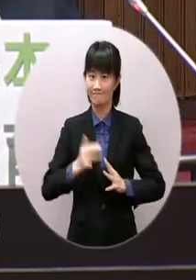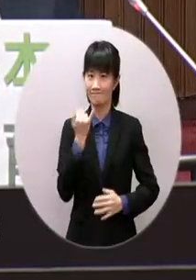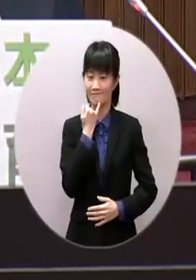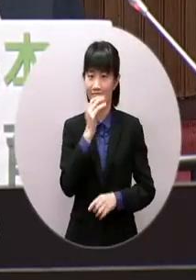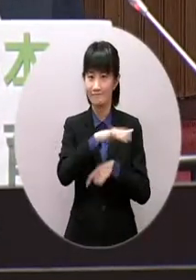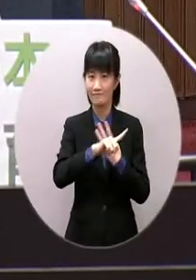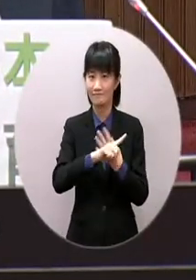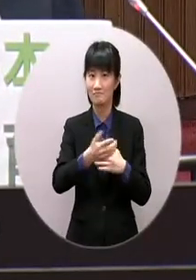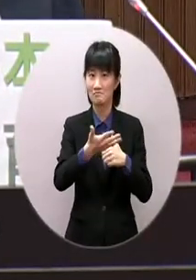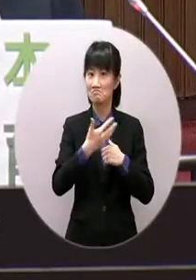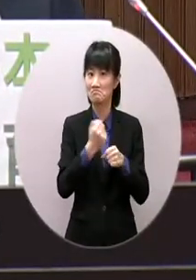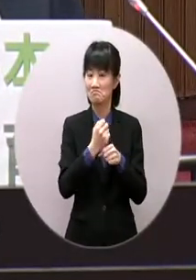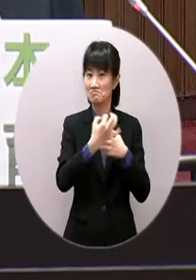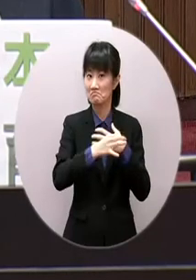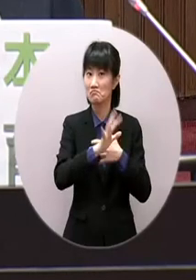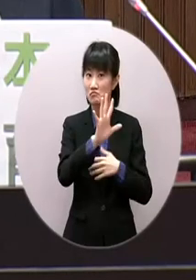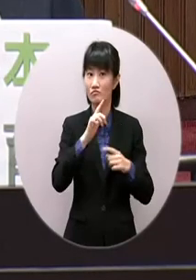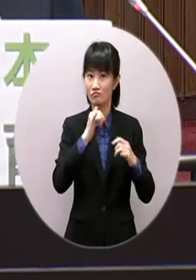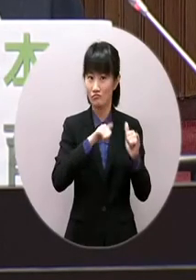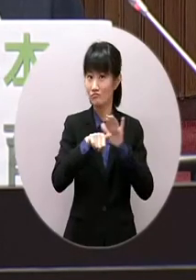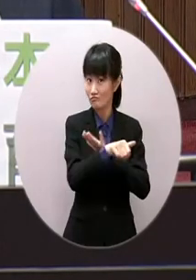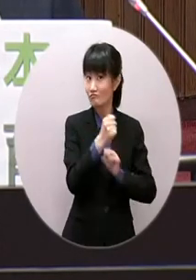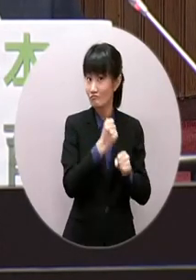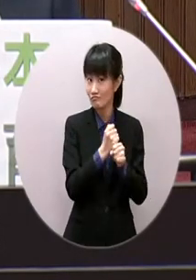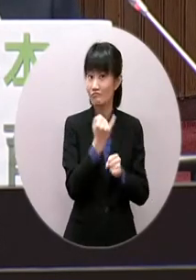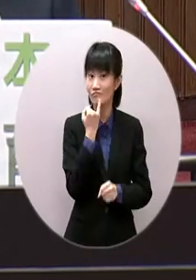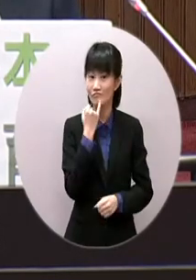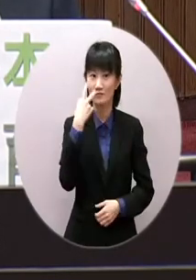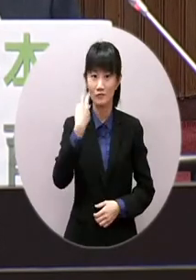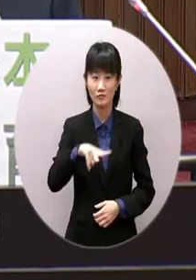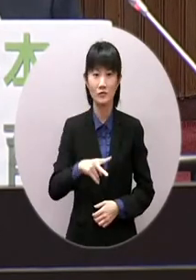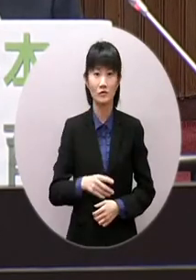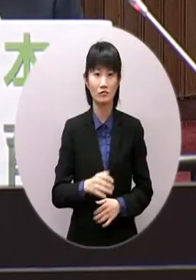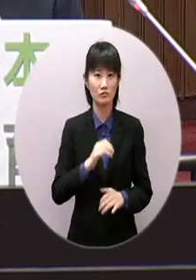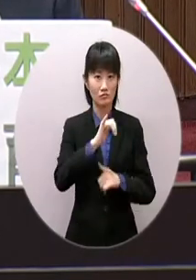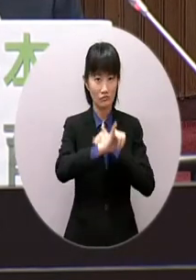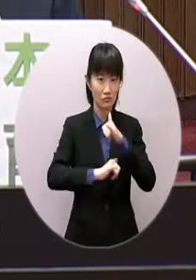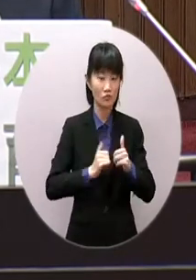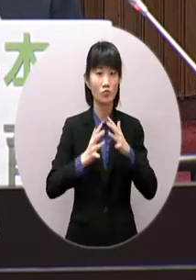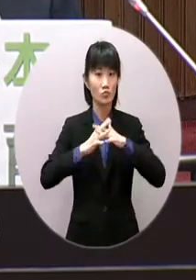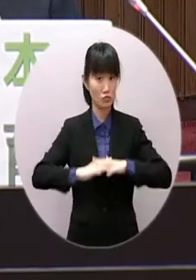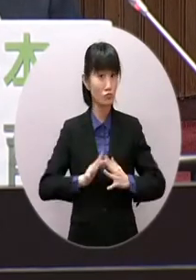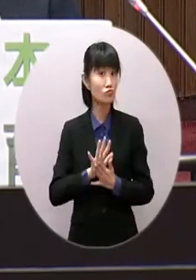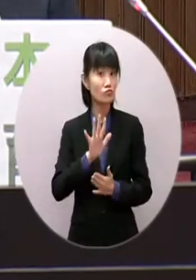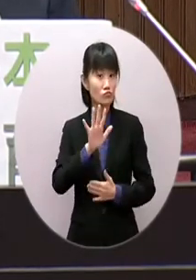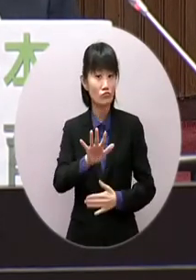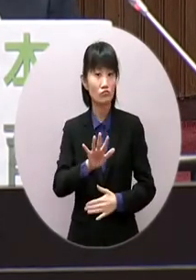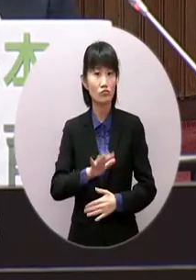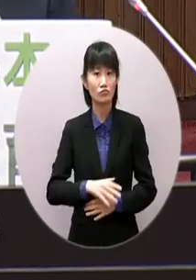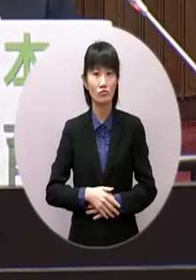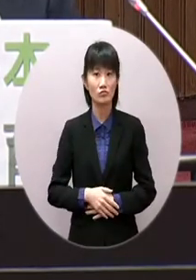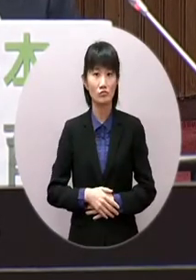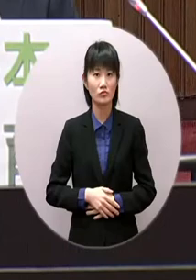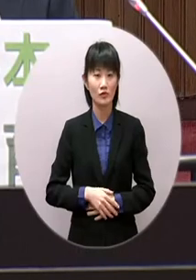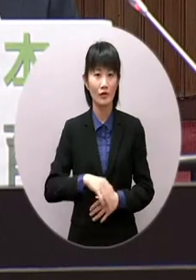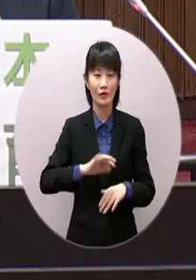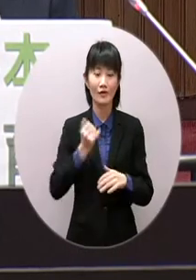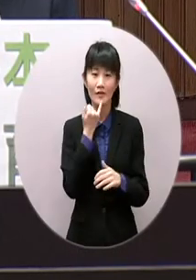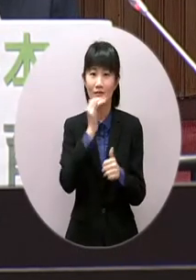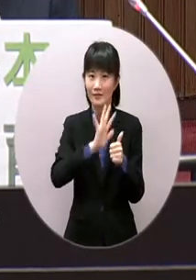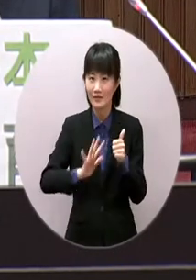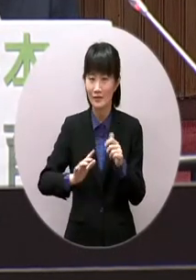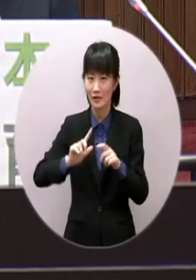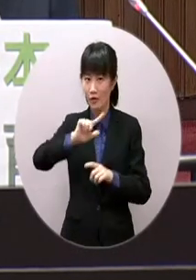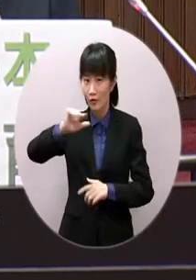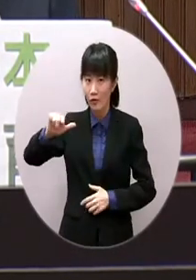供我们的就业机会之外，我们能够在这个稳定的力量某种程度其实是压抑了物价啦。